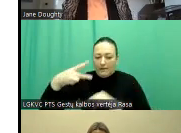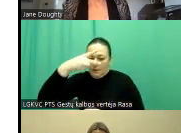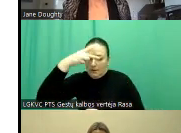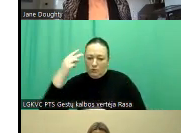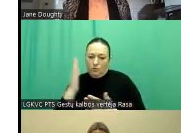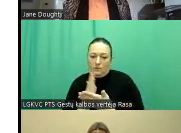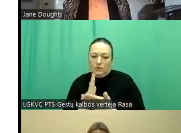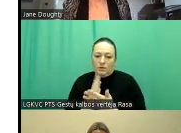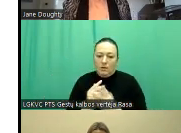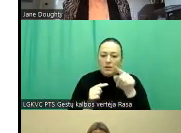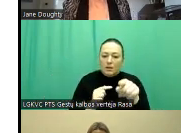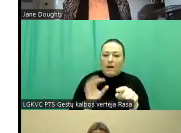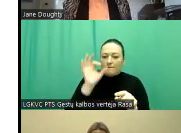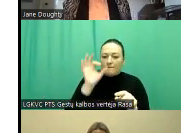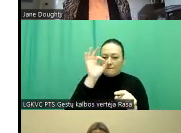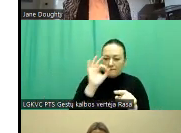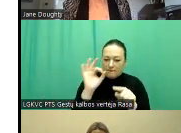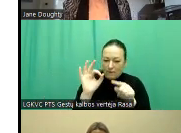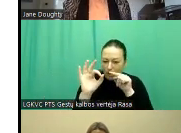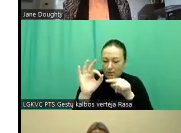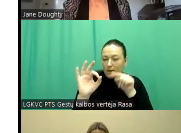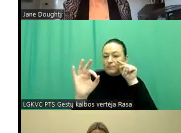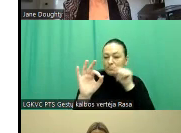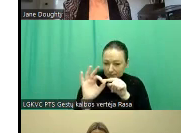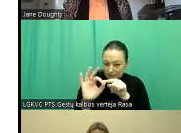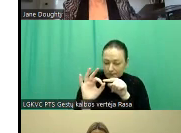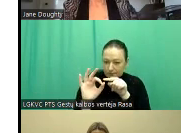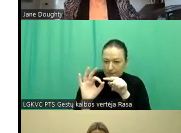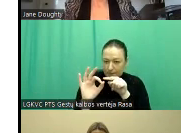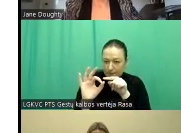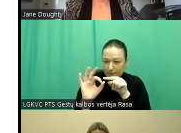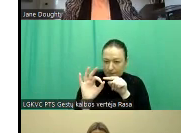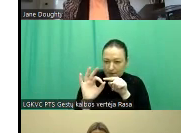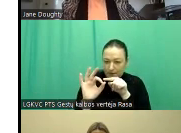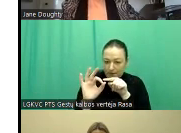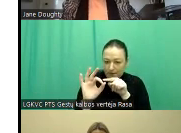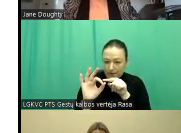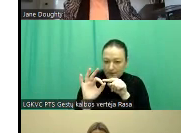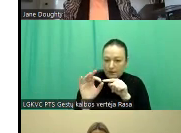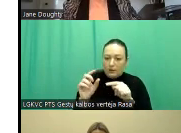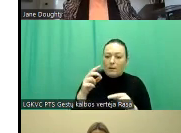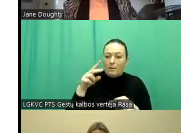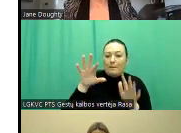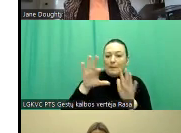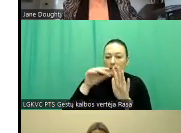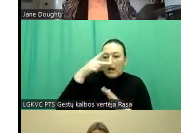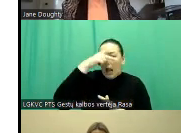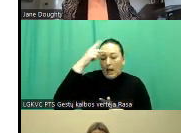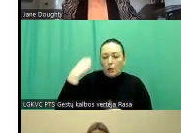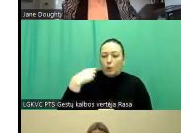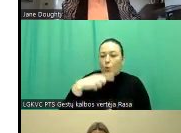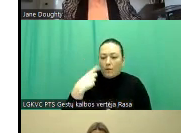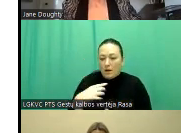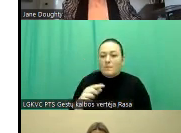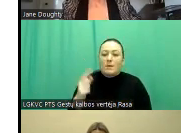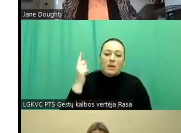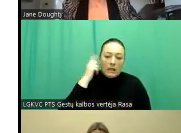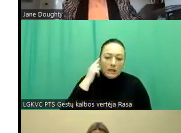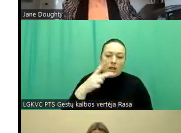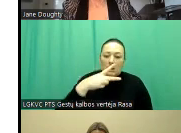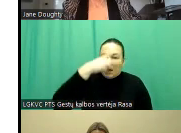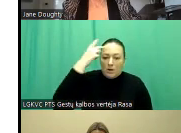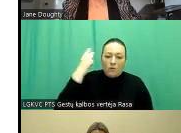yra tokia platformėlė, ir jūs paspaudžiate ant tos vietos, kur pašta lietuvių kalba, Lithuanian, ir girdite vertimą